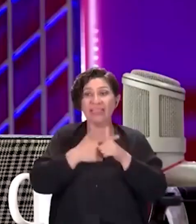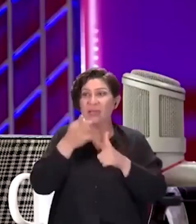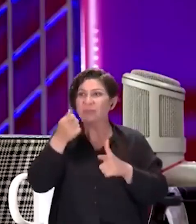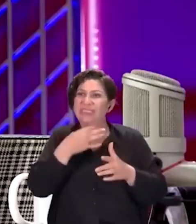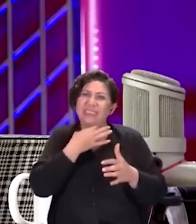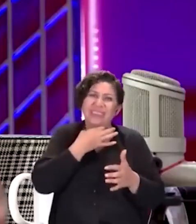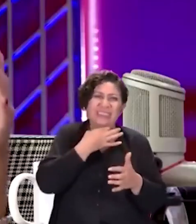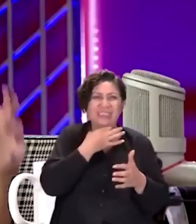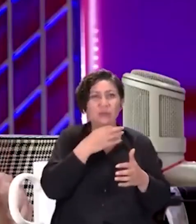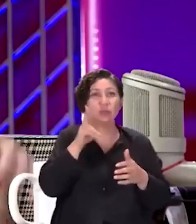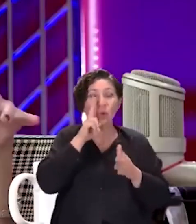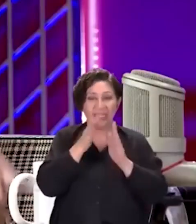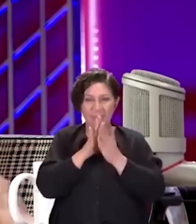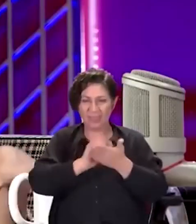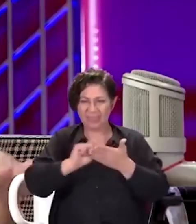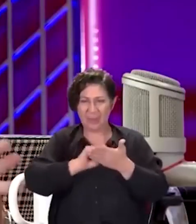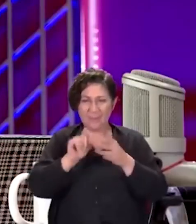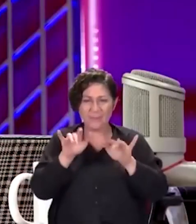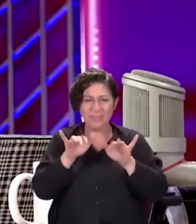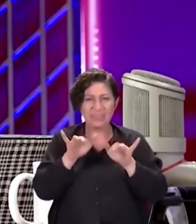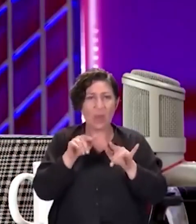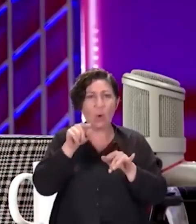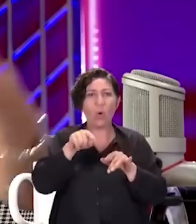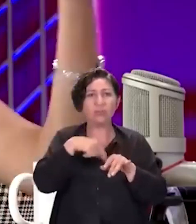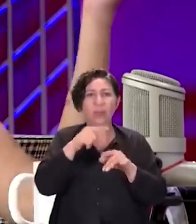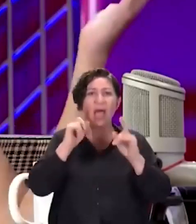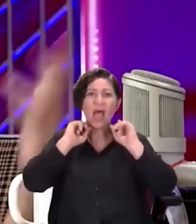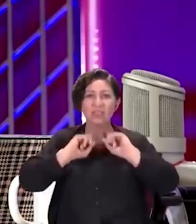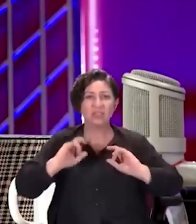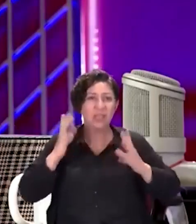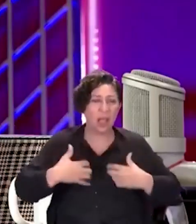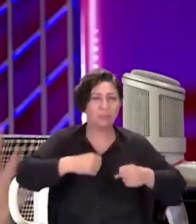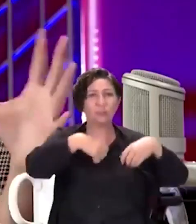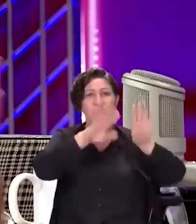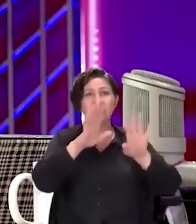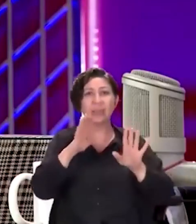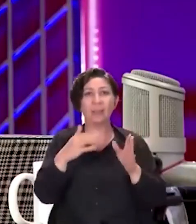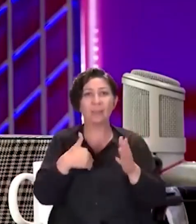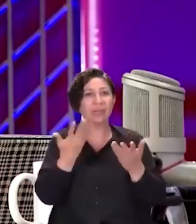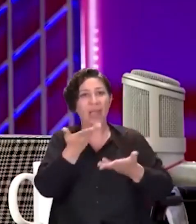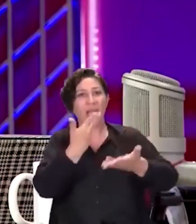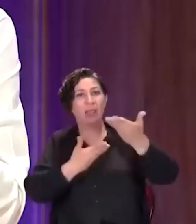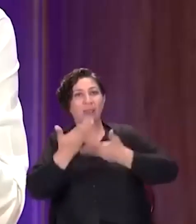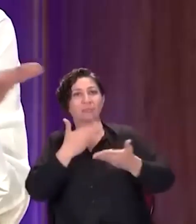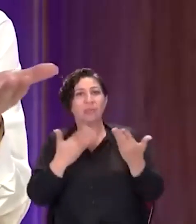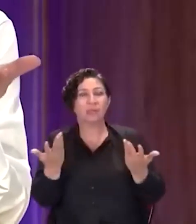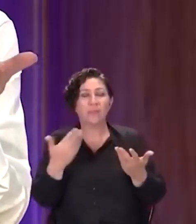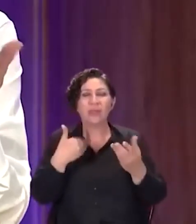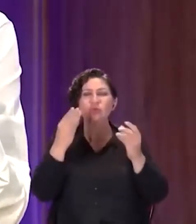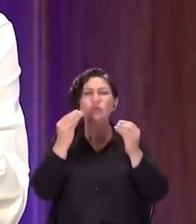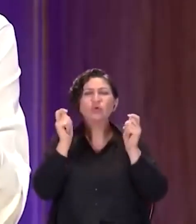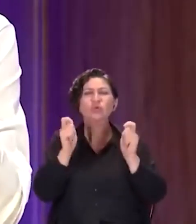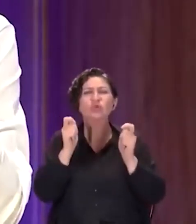kirasını ödeyemiyorduk. Son kitabımı yazarkenki bilgisayar işte o gün bir haciz gelip gitmişti falan. Ben çok niye zor, bana bahsetmedin ayol? Çok ben...